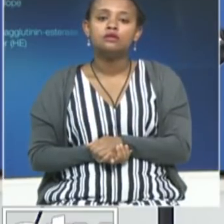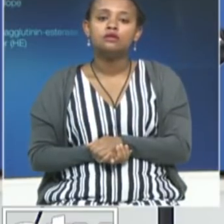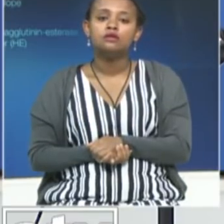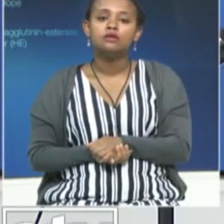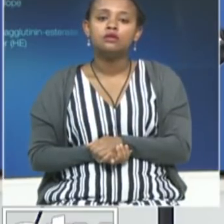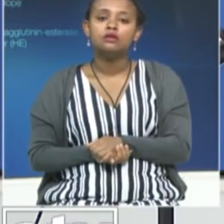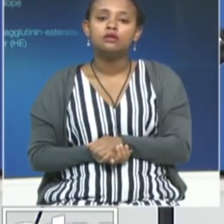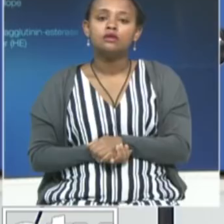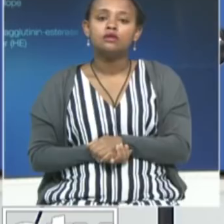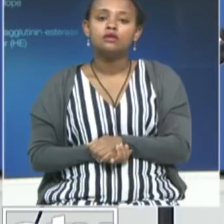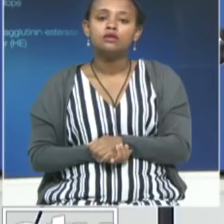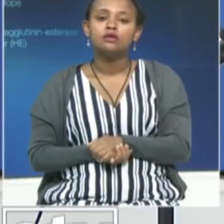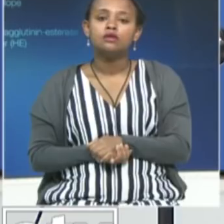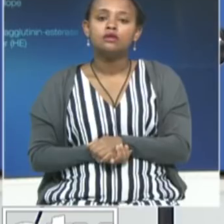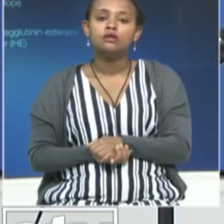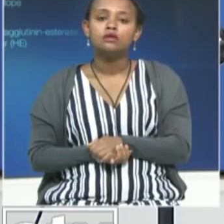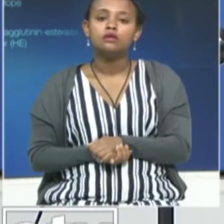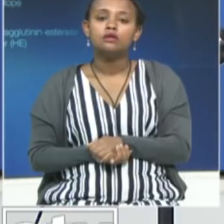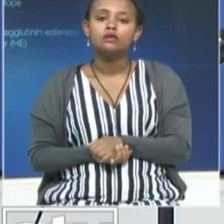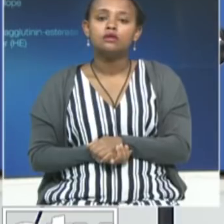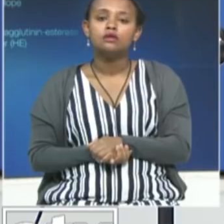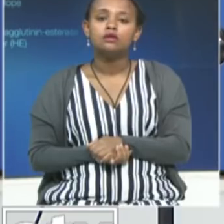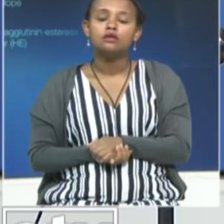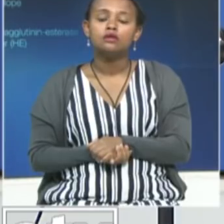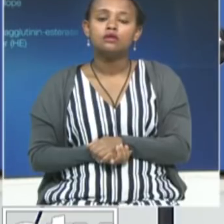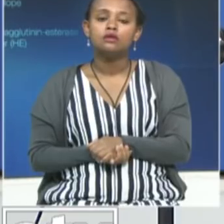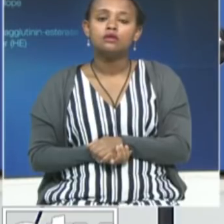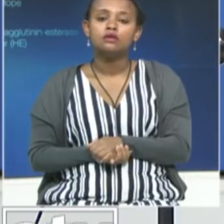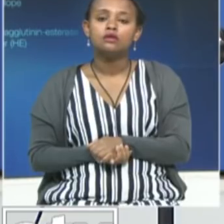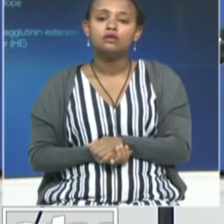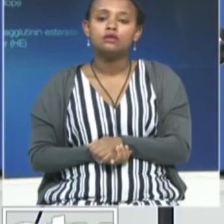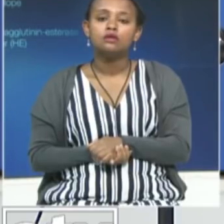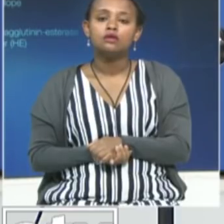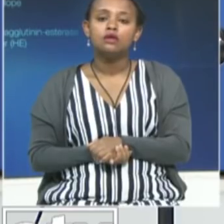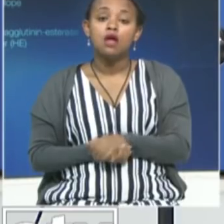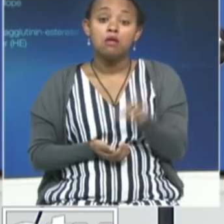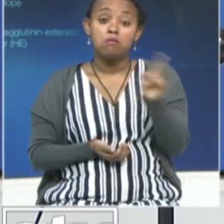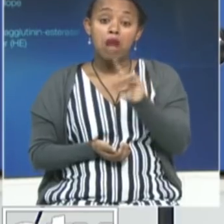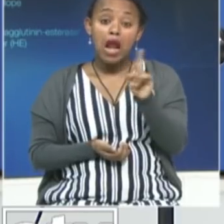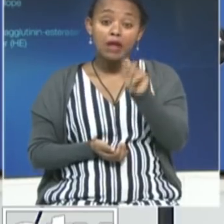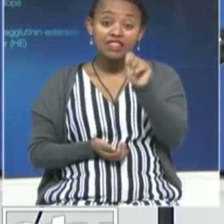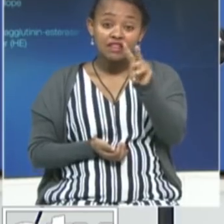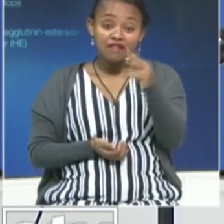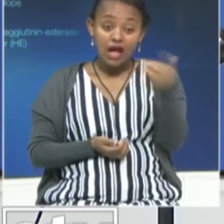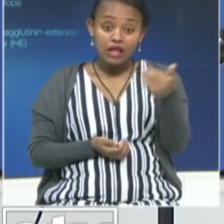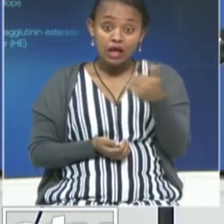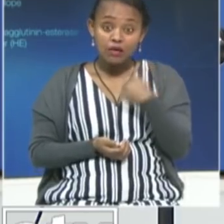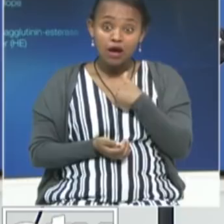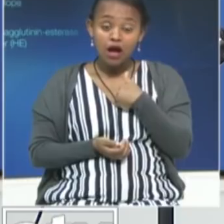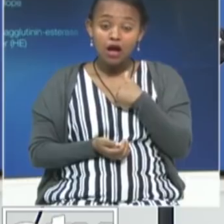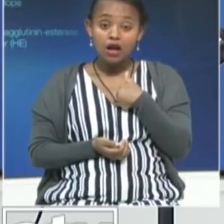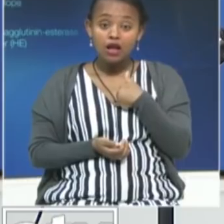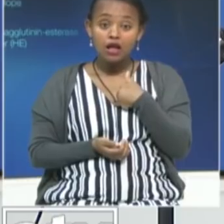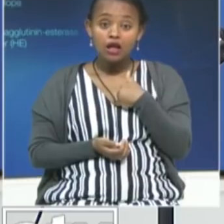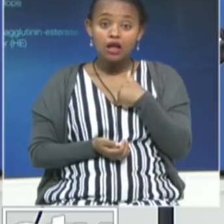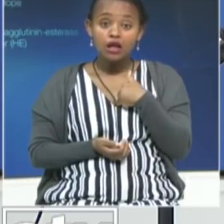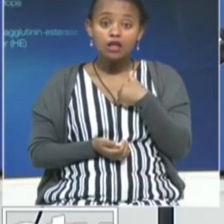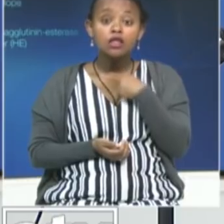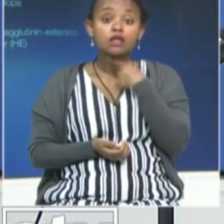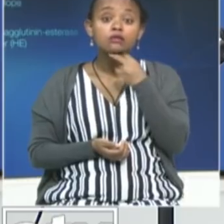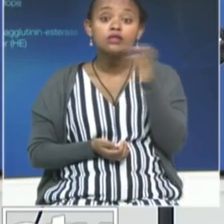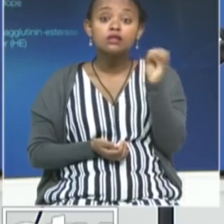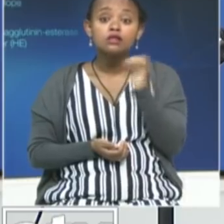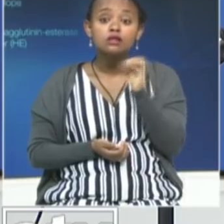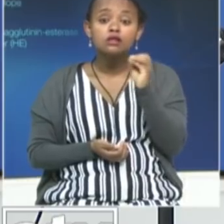ተደራስ ማስቆ ነገር እንዴ ምናልባት ቴሌቪዥን አጠገቡ ኖሮ ሳላላ ጠፍቶ ሊሆን ይችላል